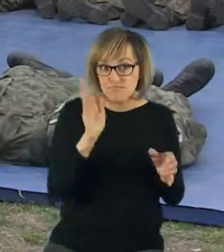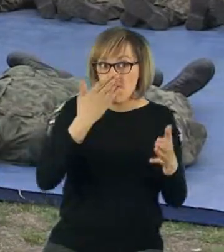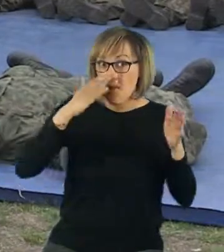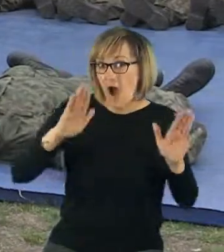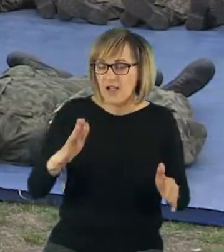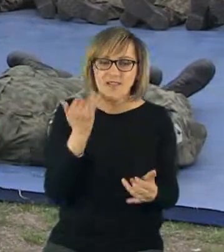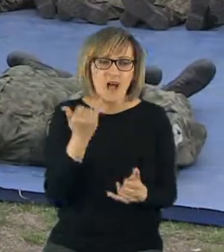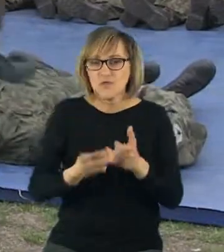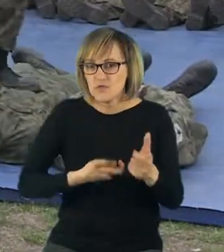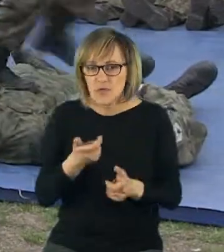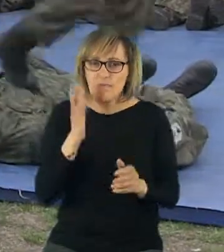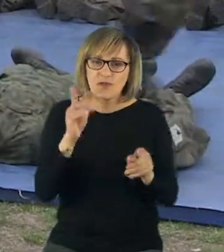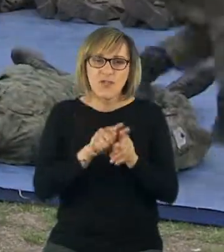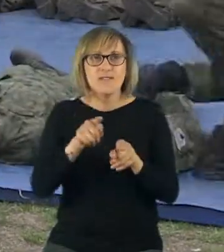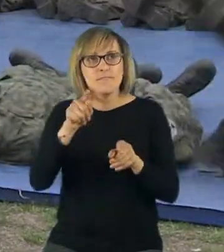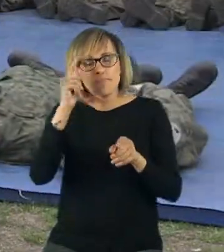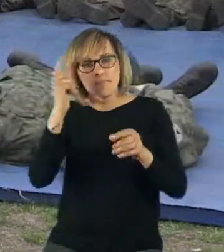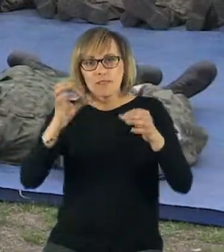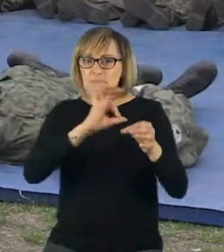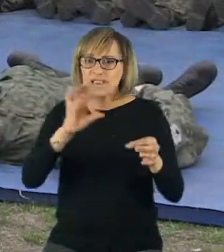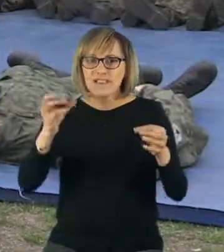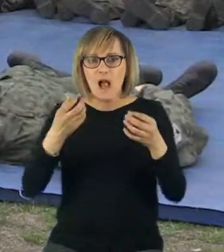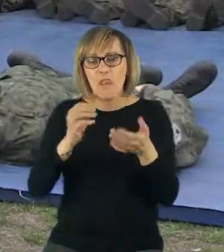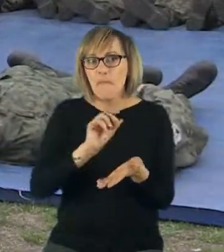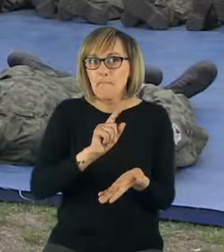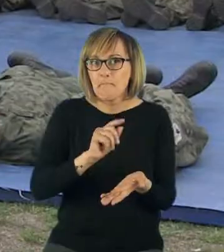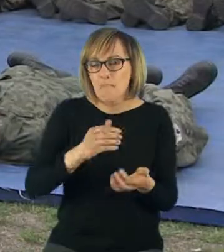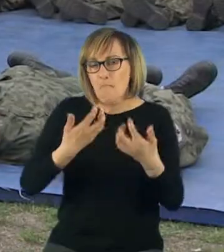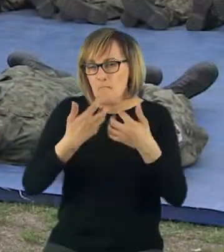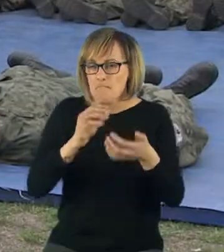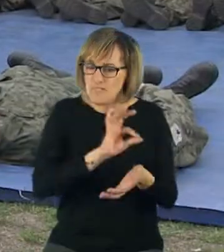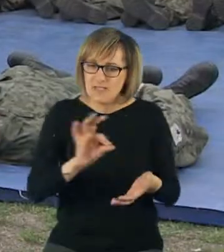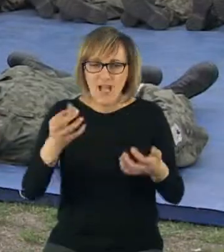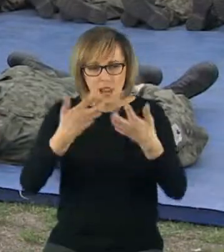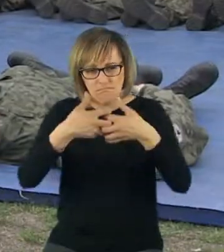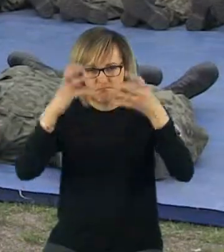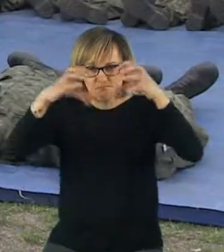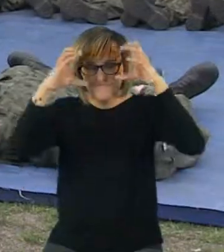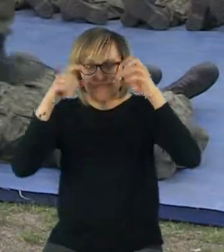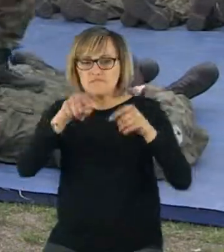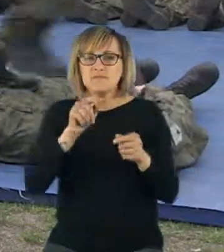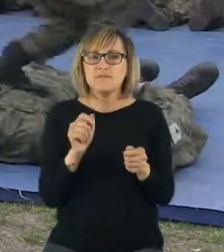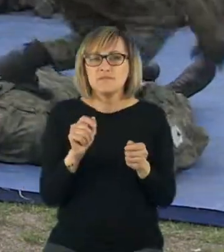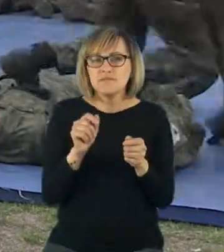również symulator gaszenia pożaru, konkretnie zapalonej oliwy.